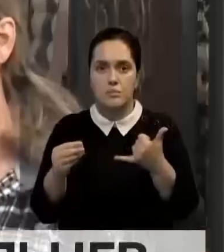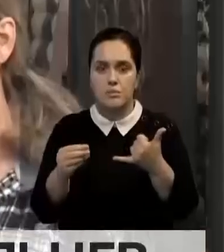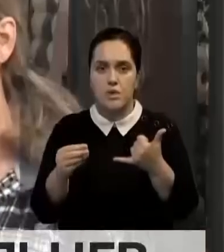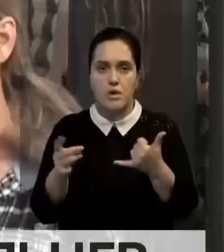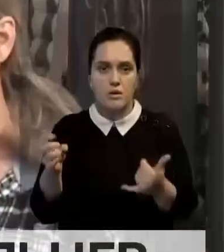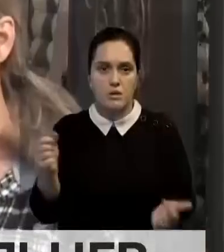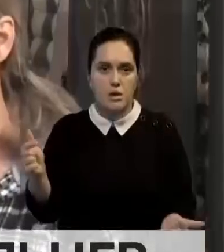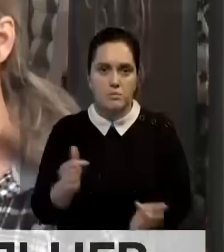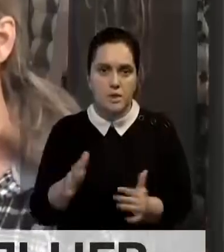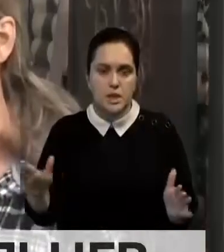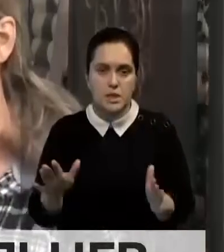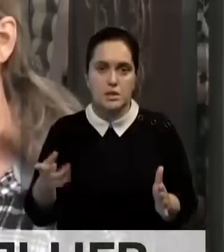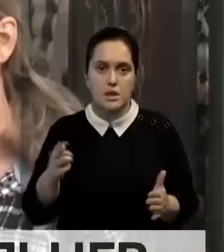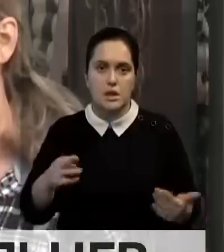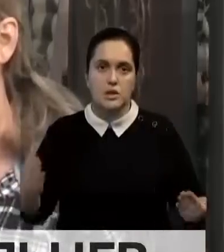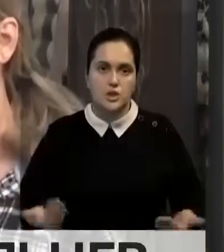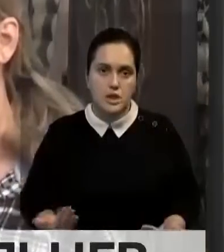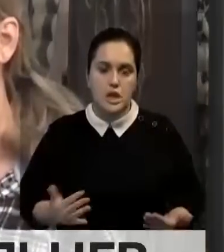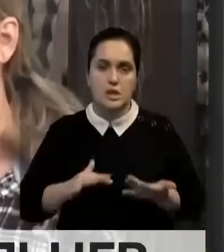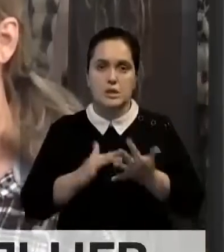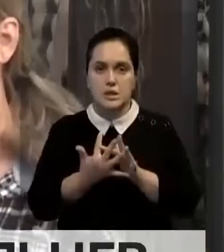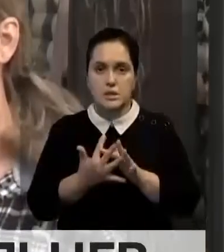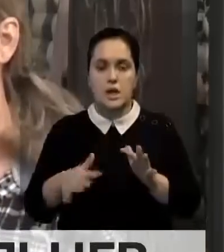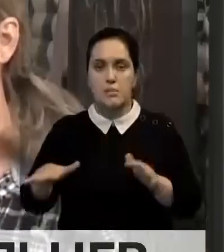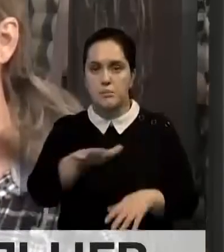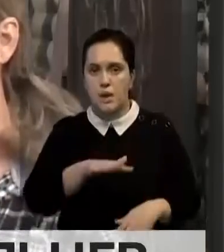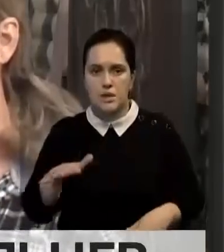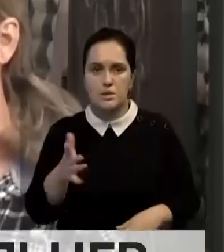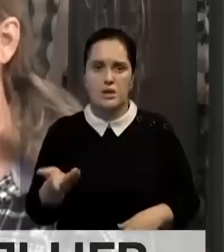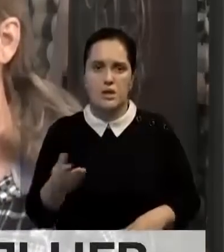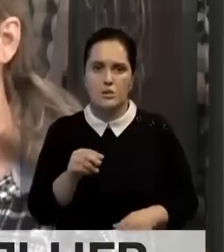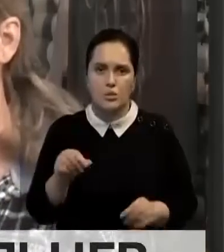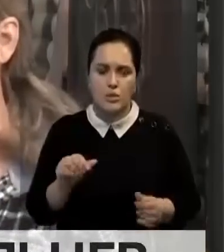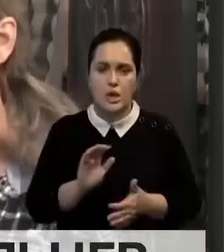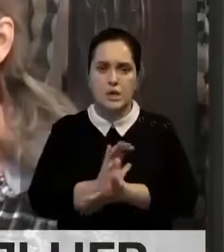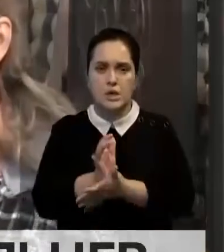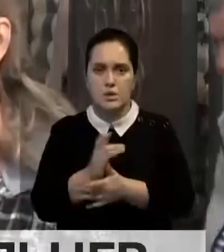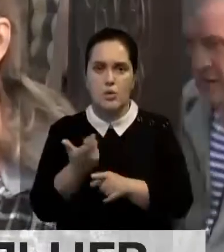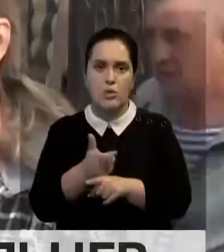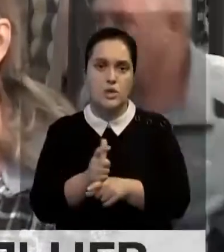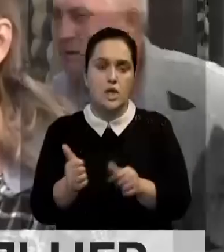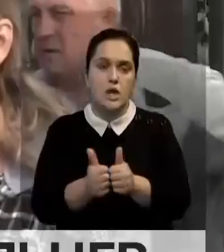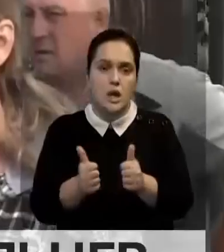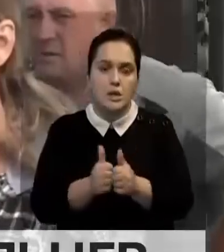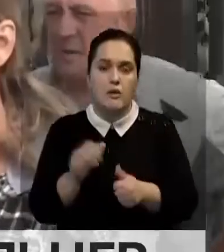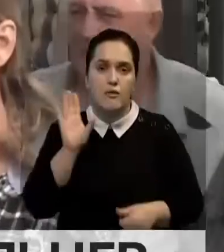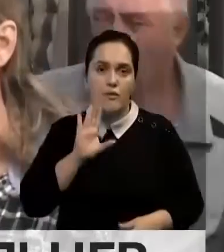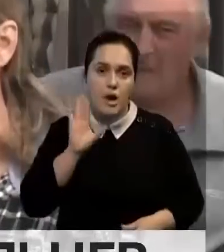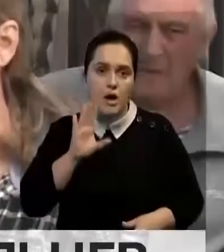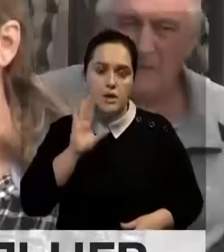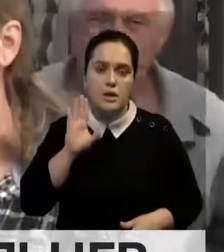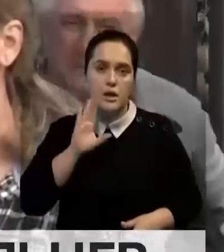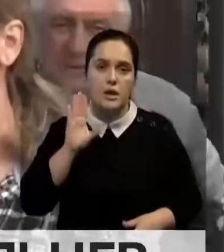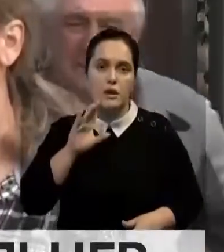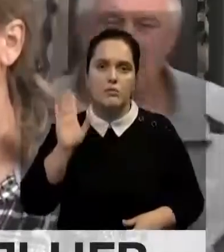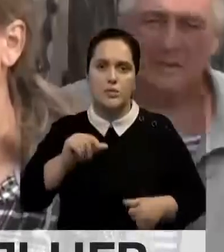не предназначена для жилья именно в сельской местности. То есть там солончак, глина, очень рядом близко вода. Это